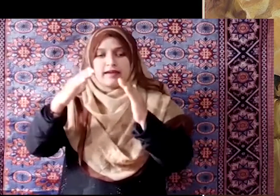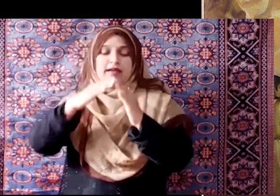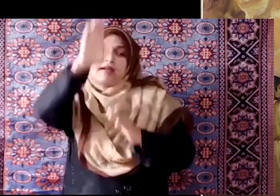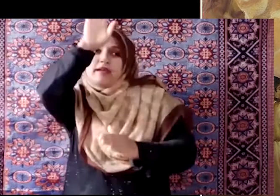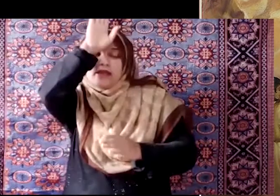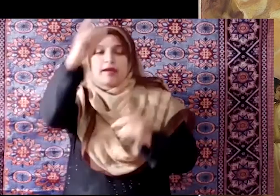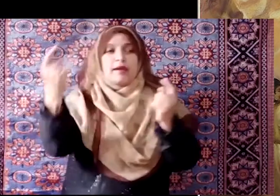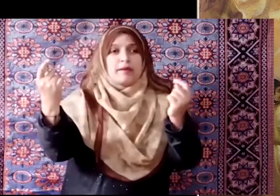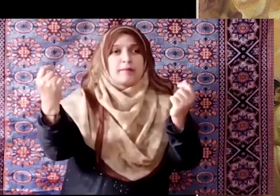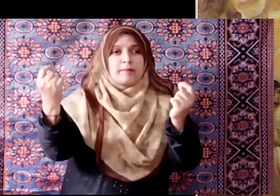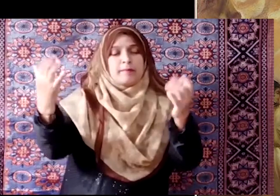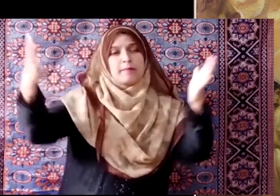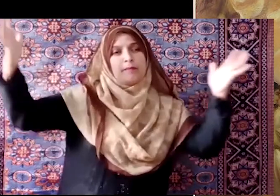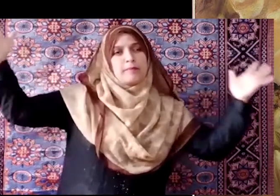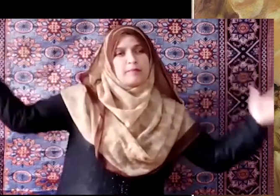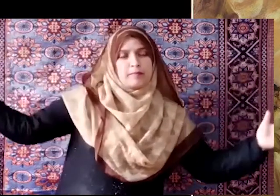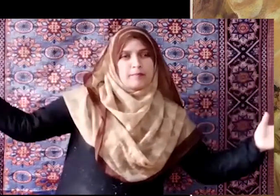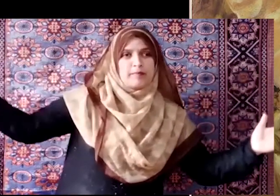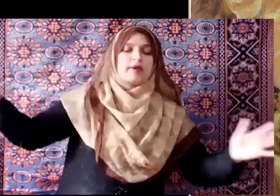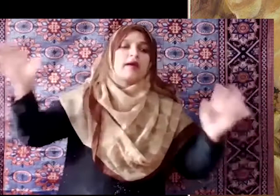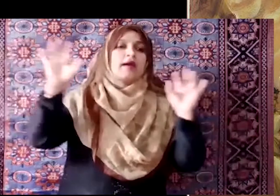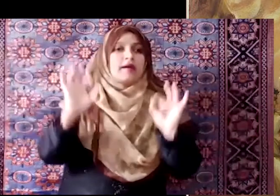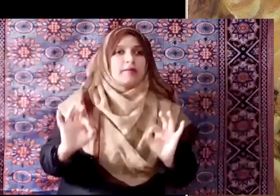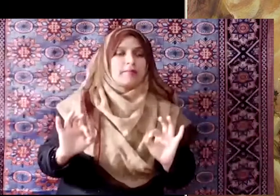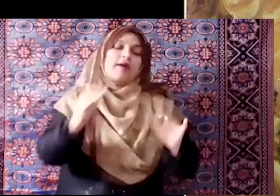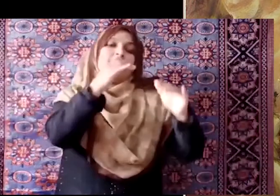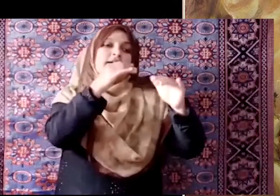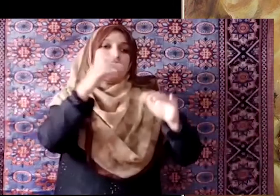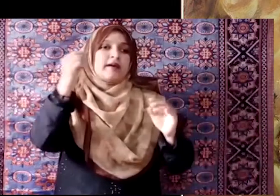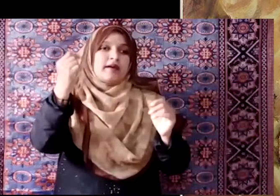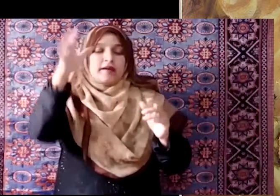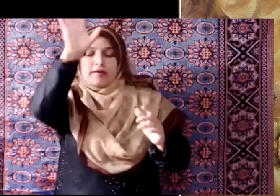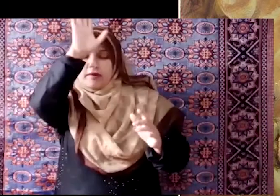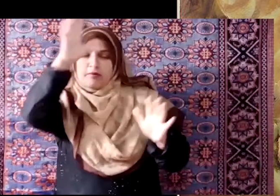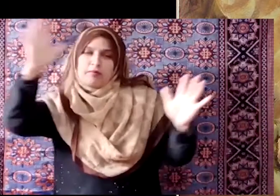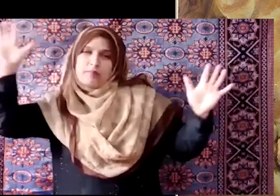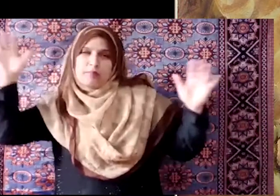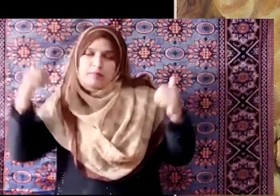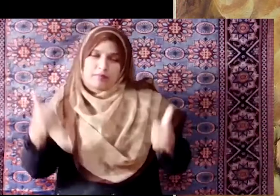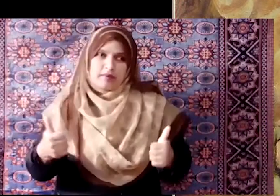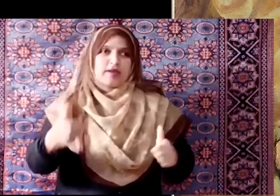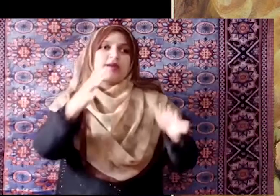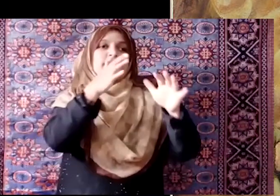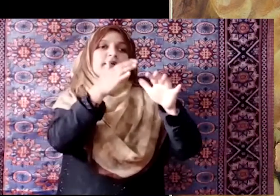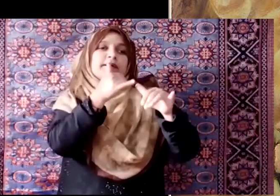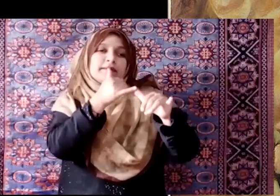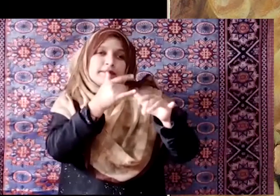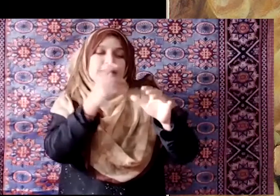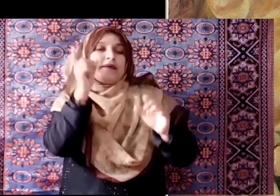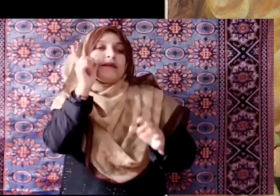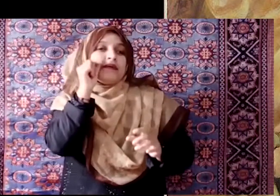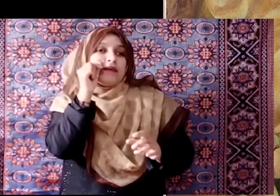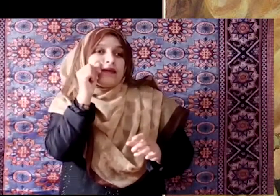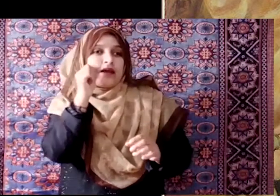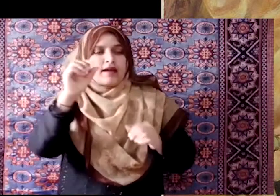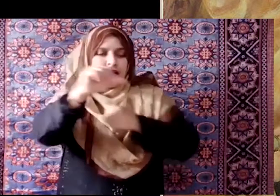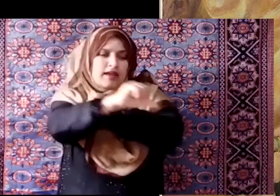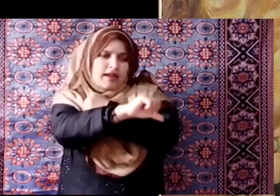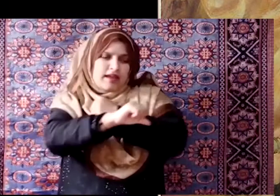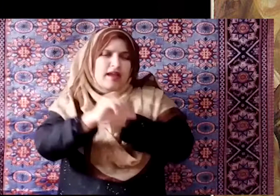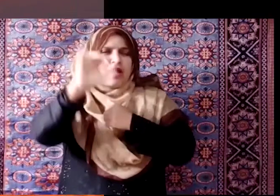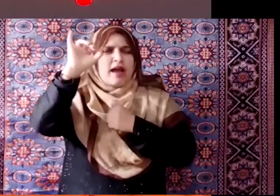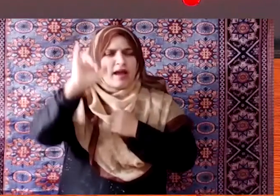کے نواب سیال خاندان کے ایک شخص چوچک کی بیٹی تھی، جس کے حسن و جمال کے چرچے ہر طرف پھیلے ہوئے